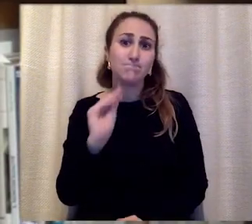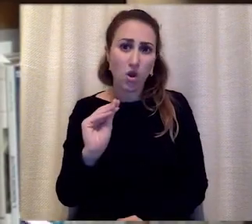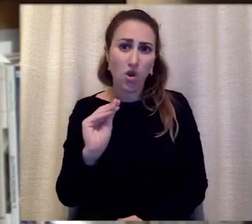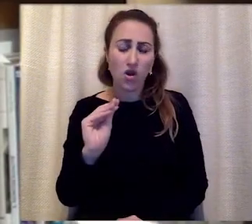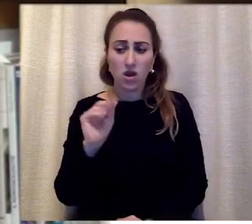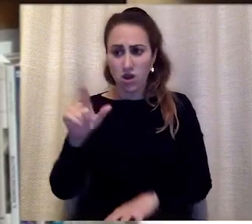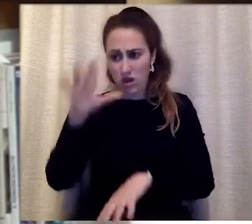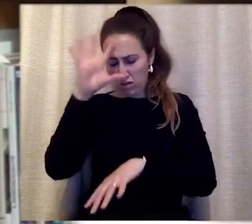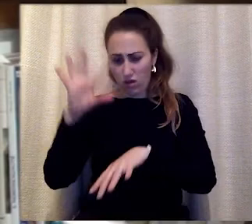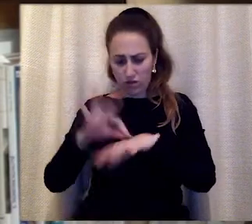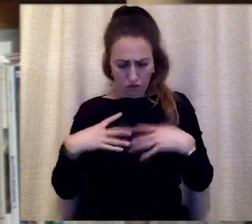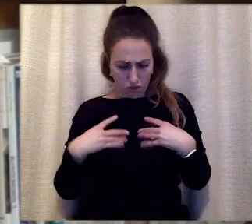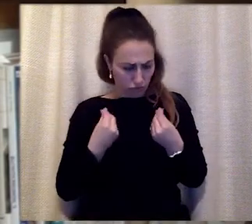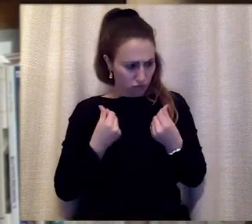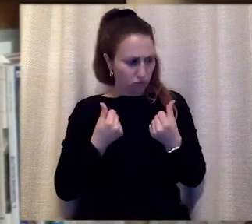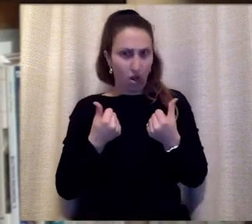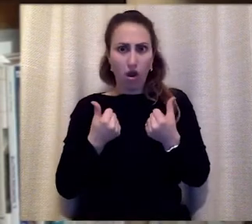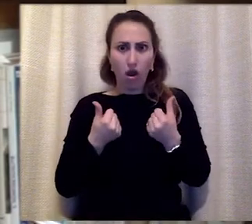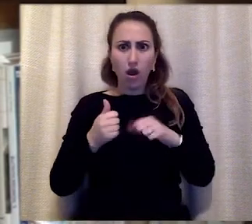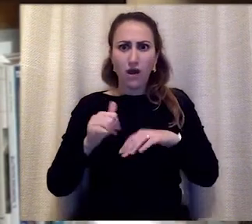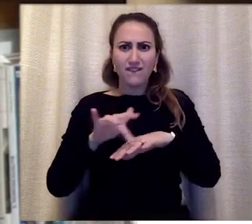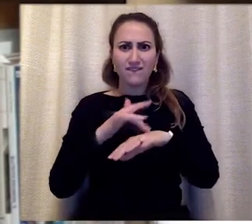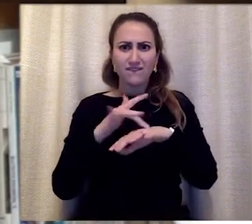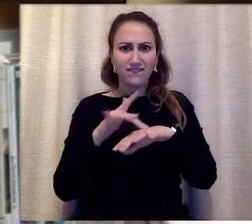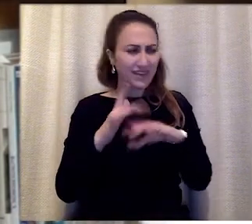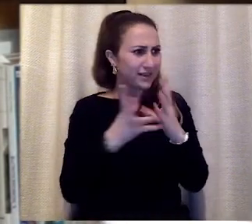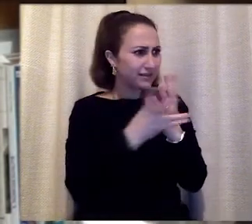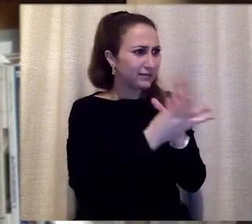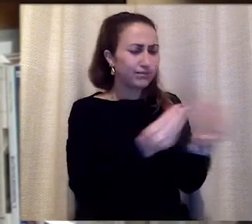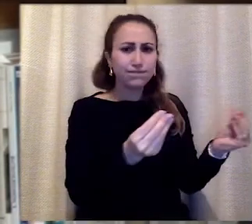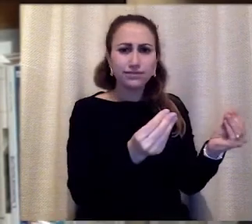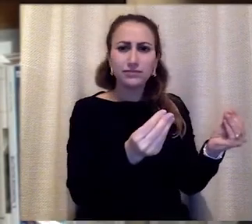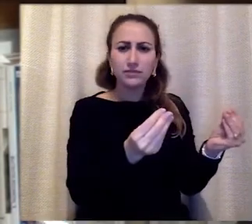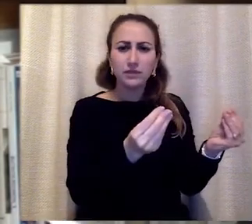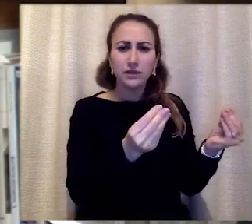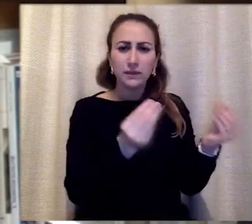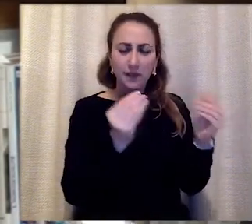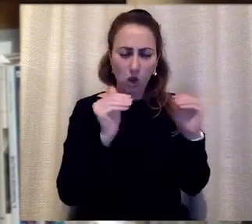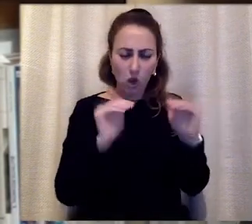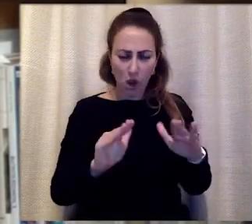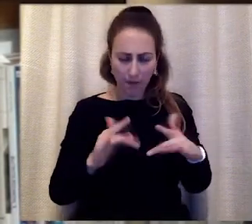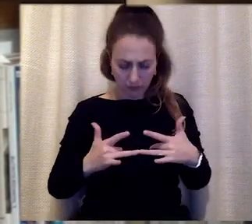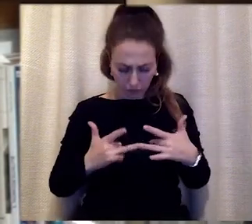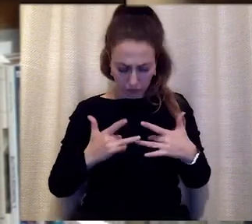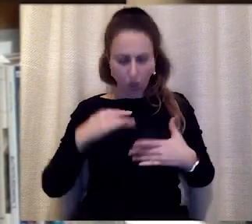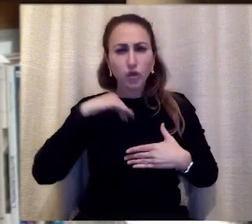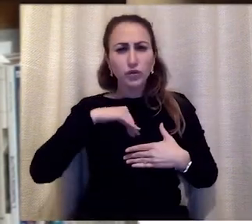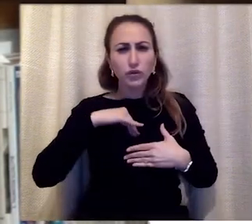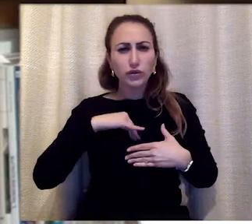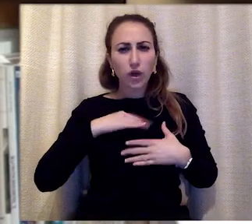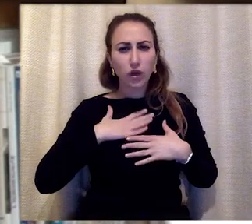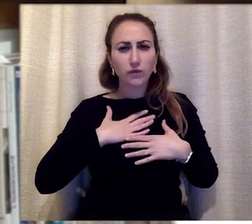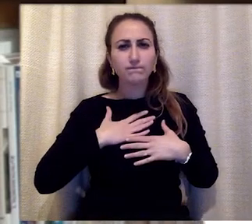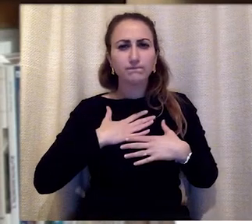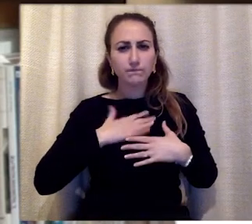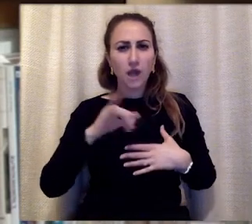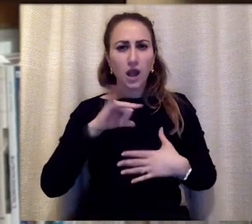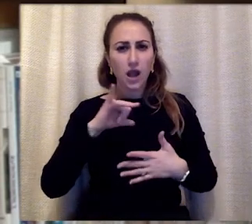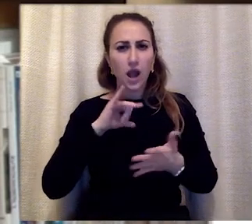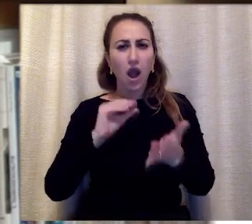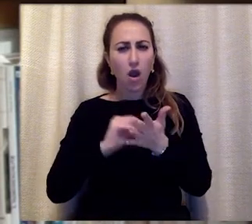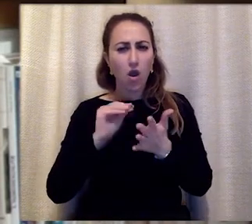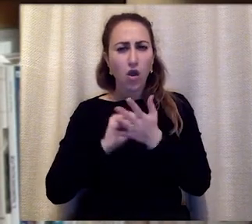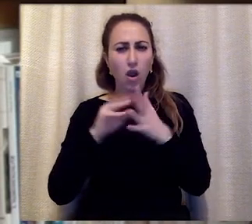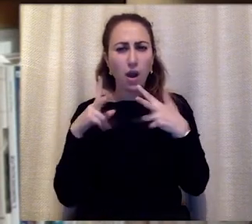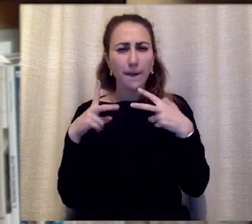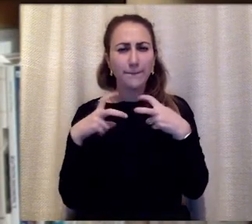extraordinaire, cette consolation, cet amour de Dieu. Oui, nous ne sommes pas dans une période